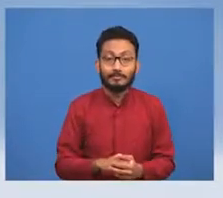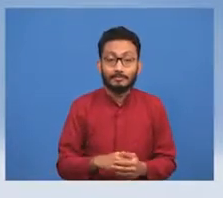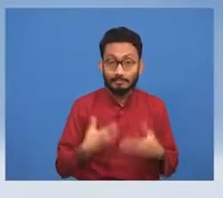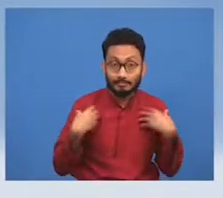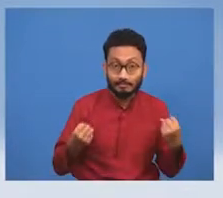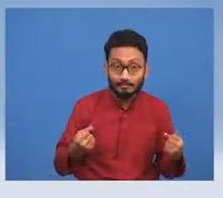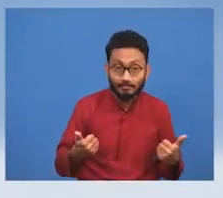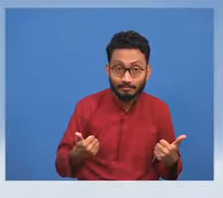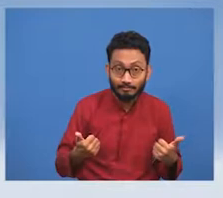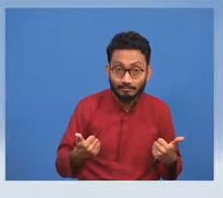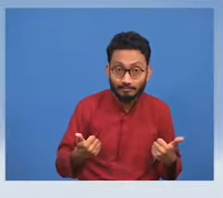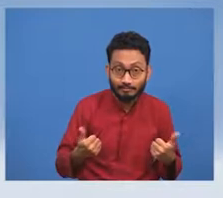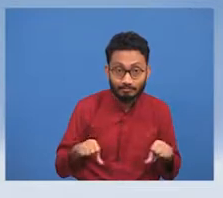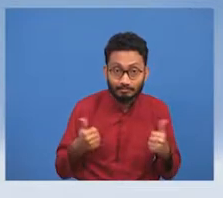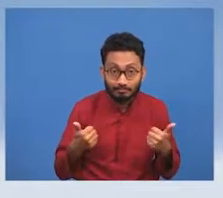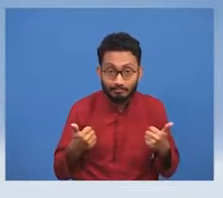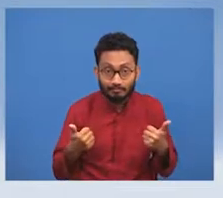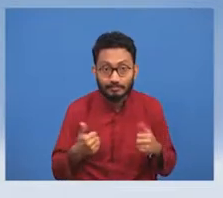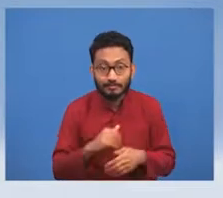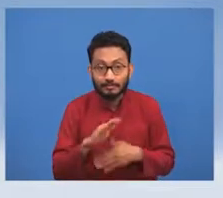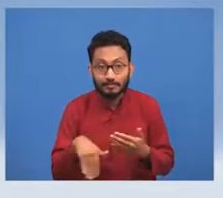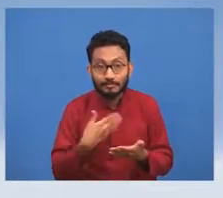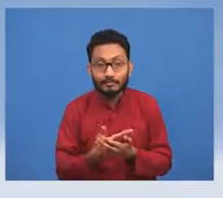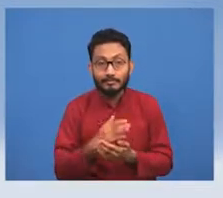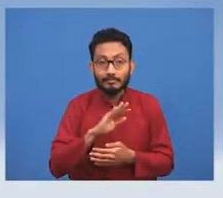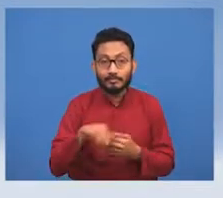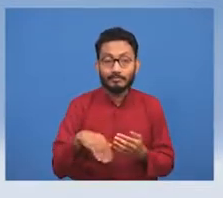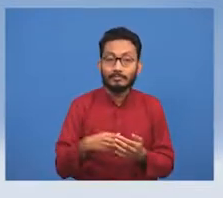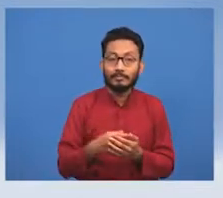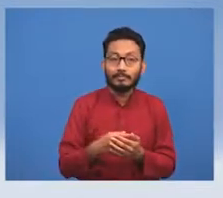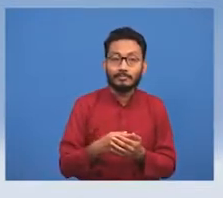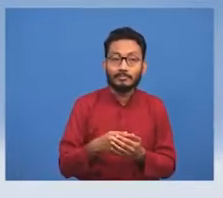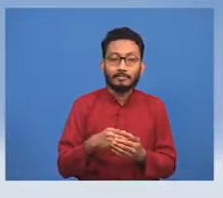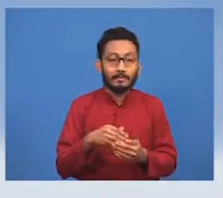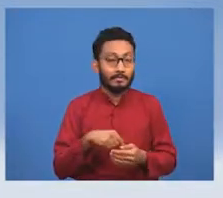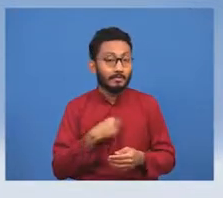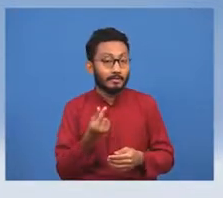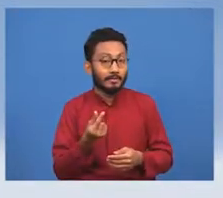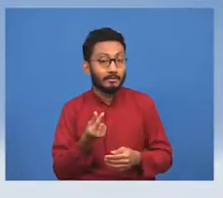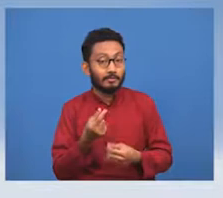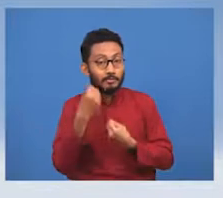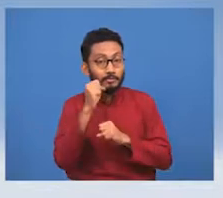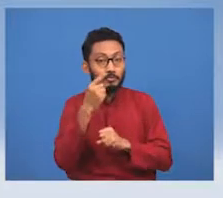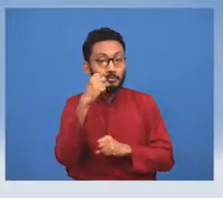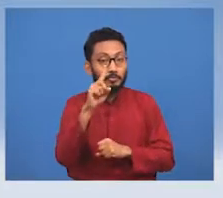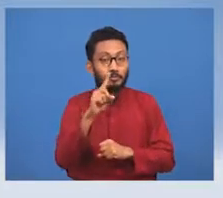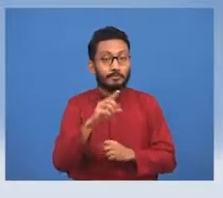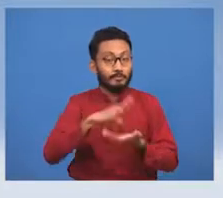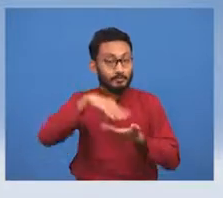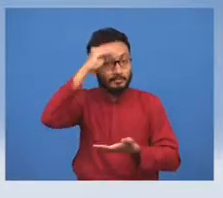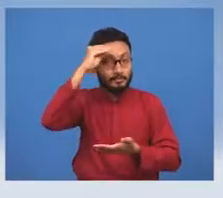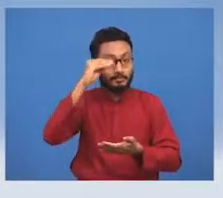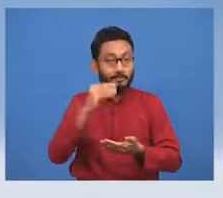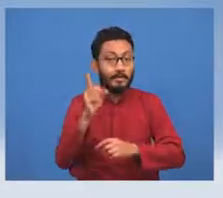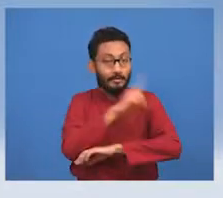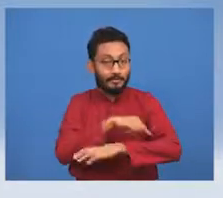mudah-mudahan insya-Allah. Semoga anda ceria dan bersedia untuk meneruskan pembelajaran kita pada kali ini. Dan pada